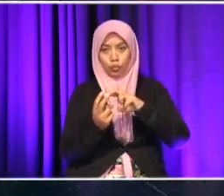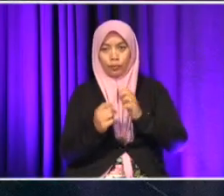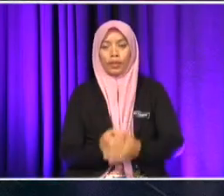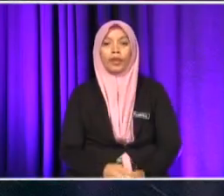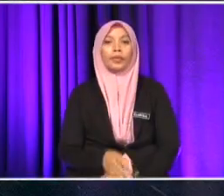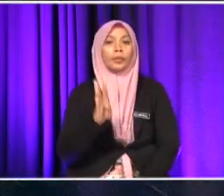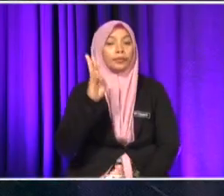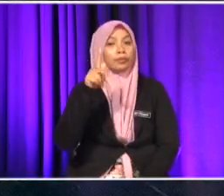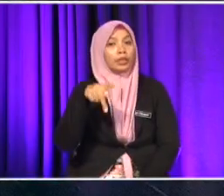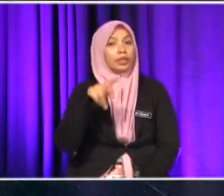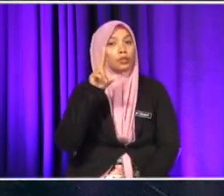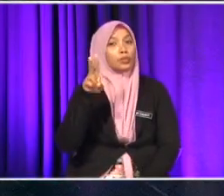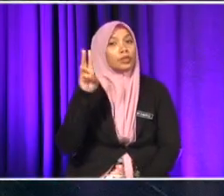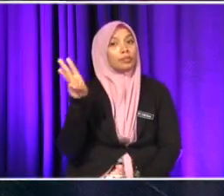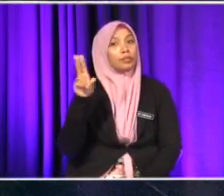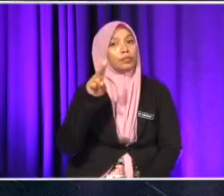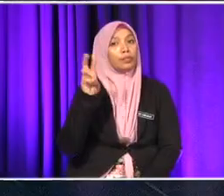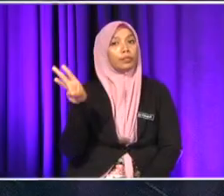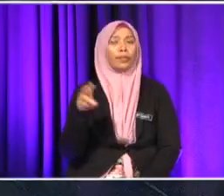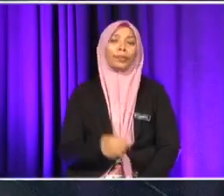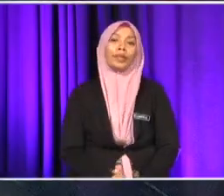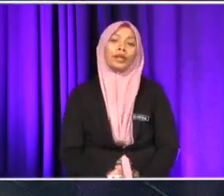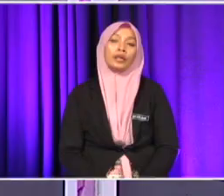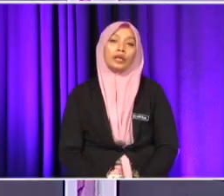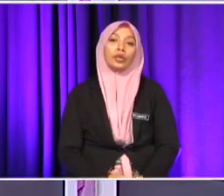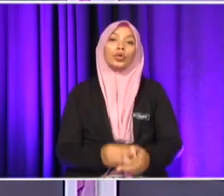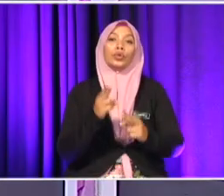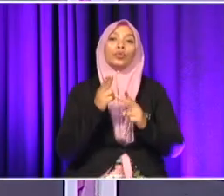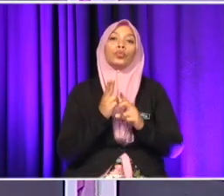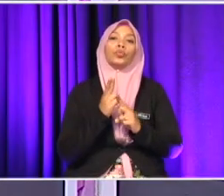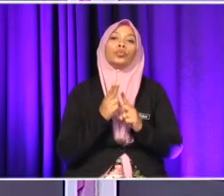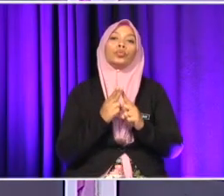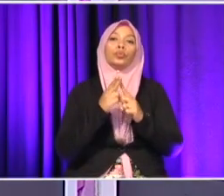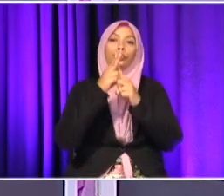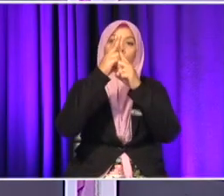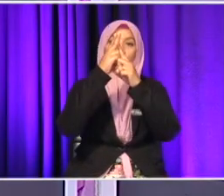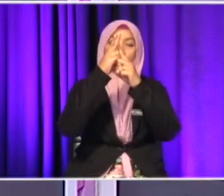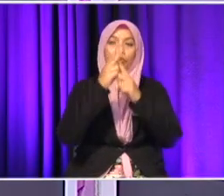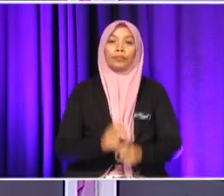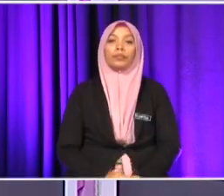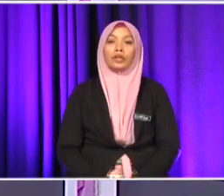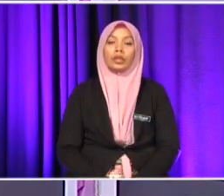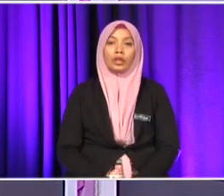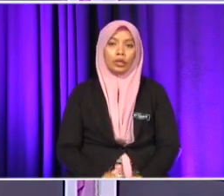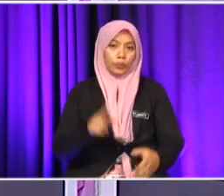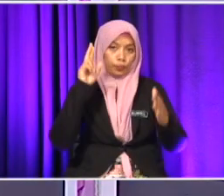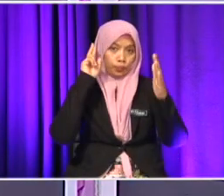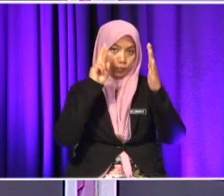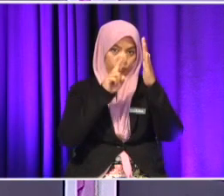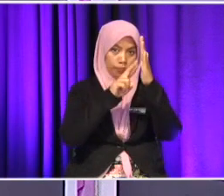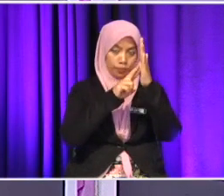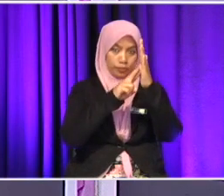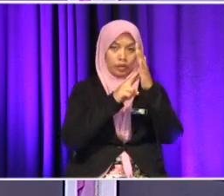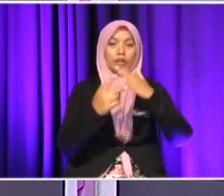contoh lima macam tuh oke Banyak yang pilih tersebut utama dan utama mana yang merujuk kepada yang awallah